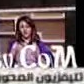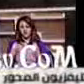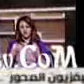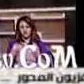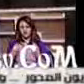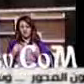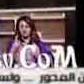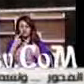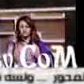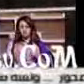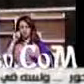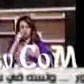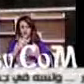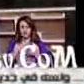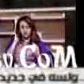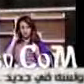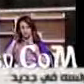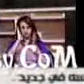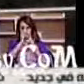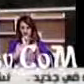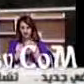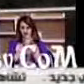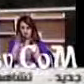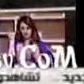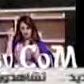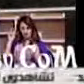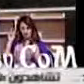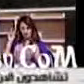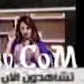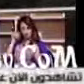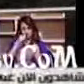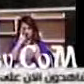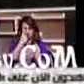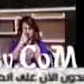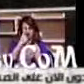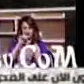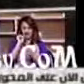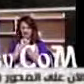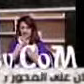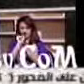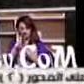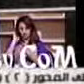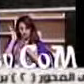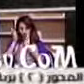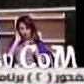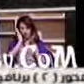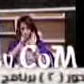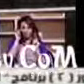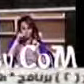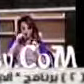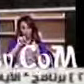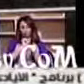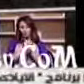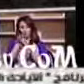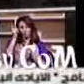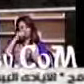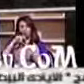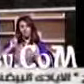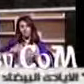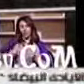في اجواء الطات الامنيه يمكن لاول مره اش في حضراتكم ان قوات من